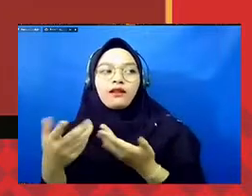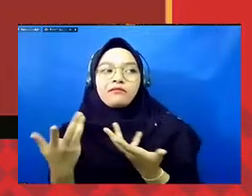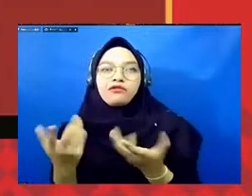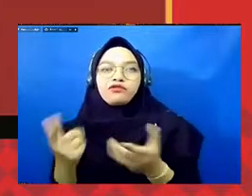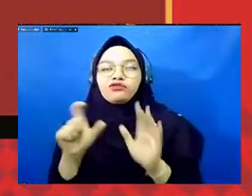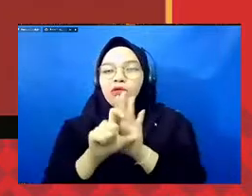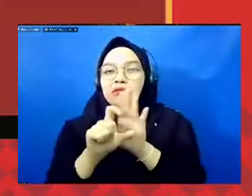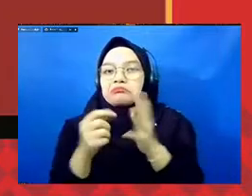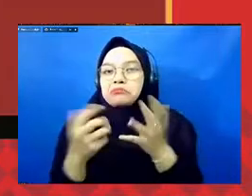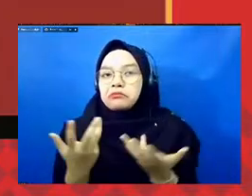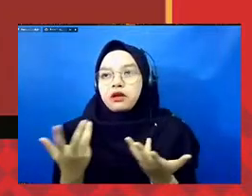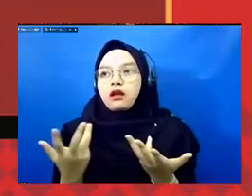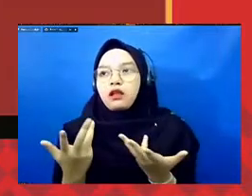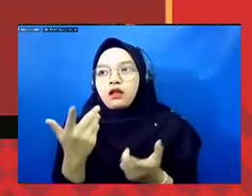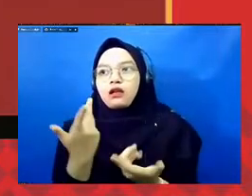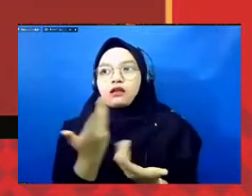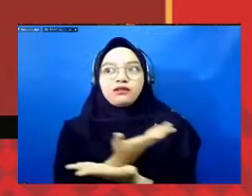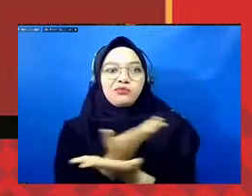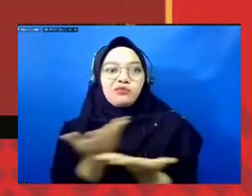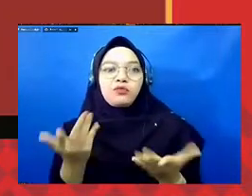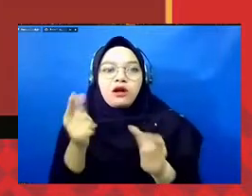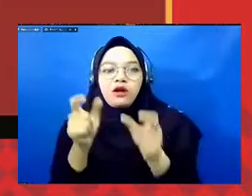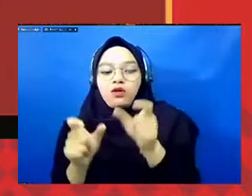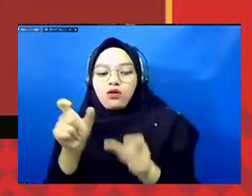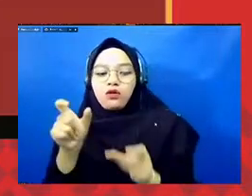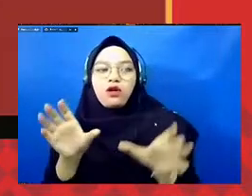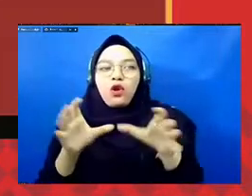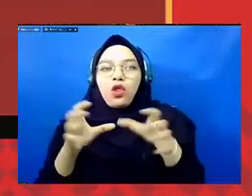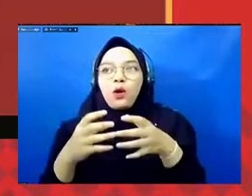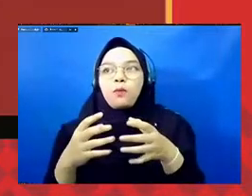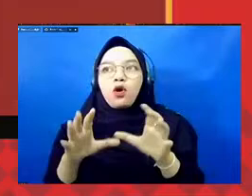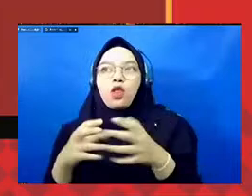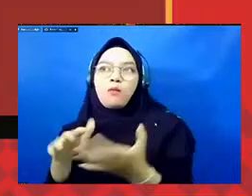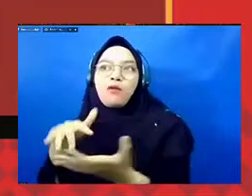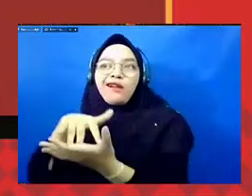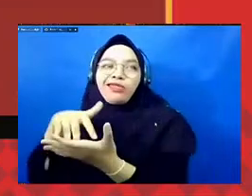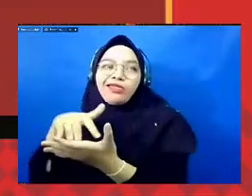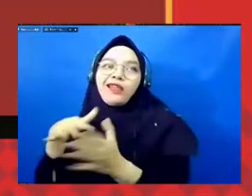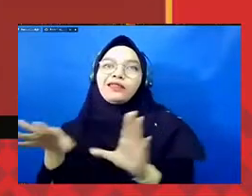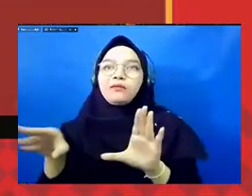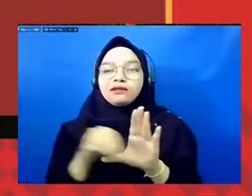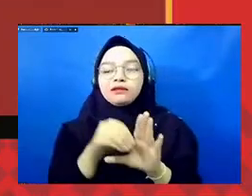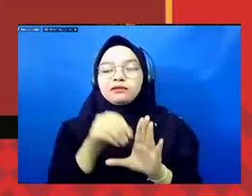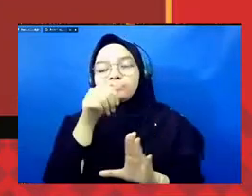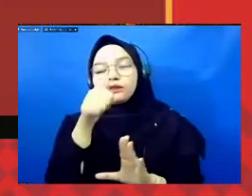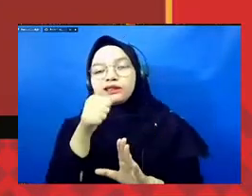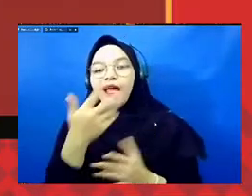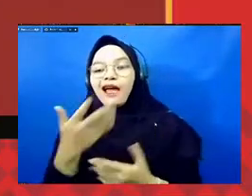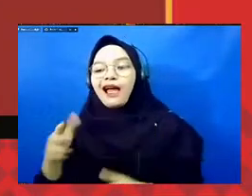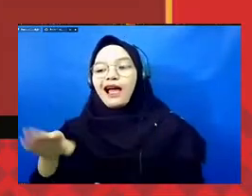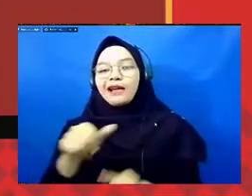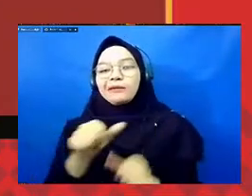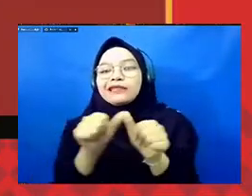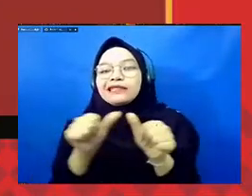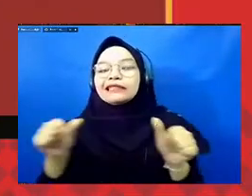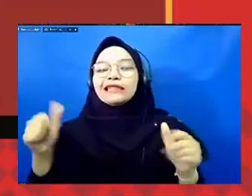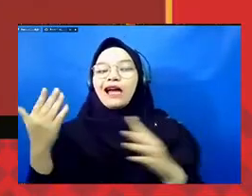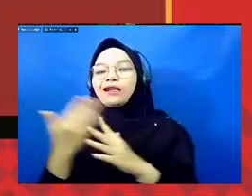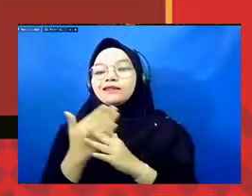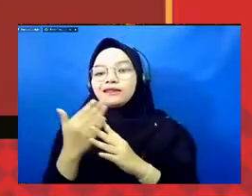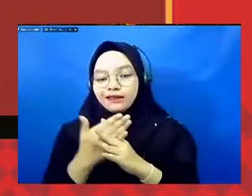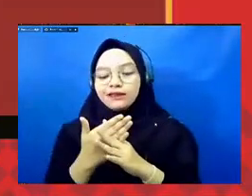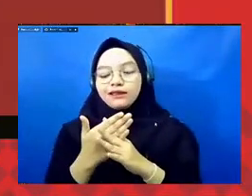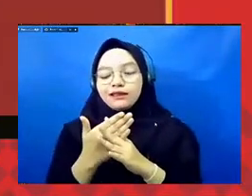semua orang, baik kelompok rentan, bisa mengakses air bersih, kemudian